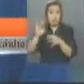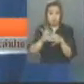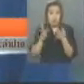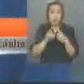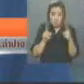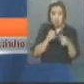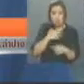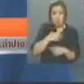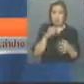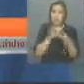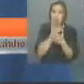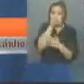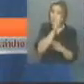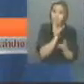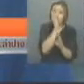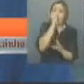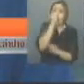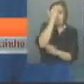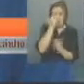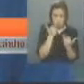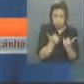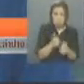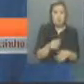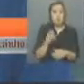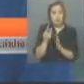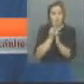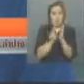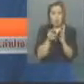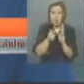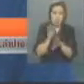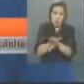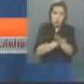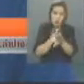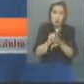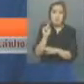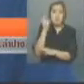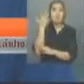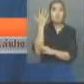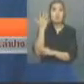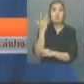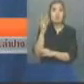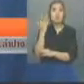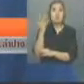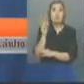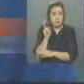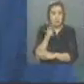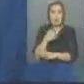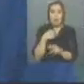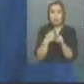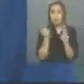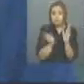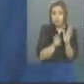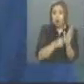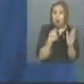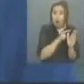เหลือเกินนะครับซึ่งช้างก็น่าแยกออกมาทำกฎหมายเฉพาะช้างโดยเฉพาะตั้งแต่ผู้ถือครองว่าควรจะเป็นใครใครจะเป็นคน